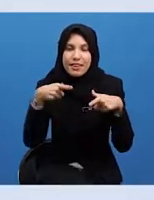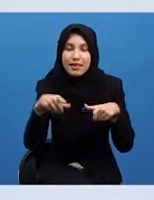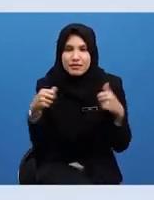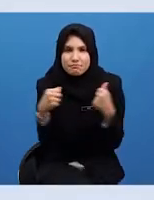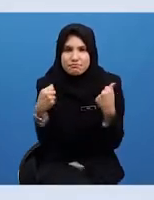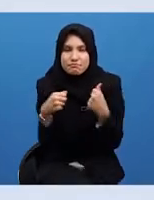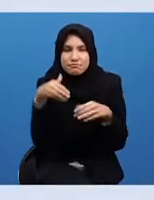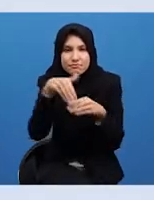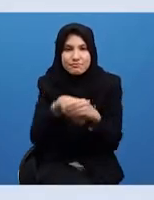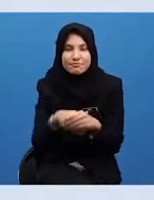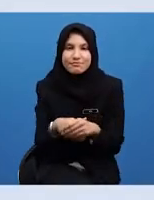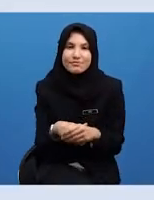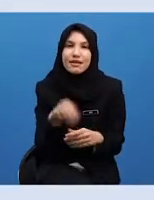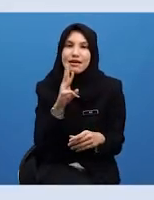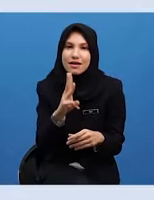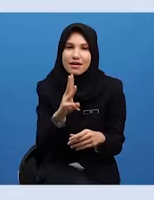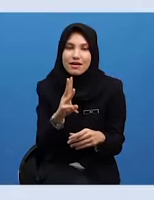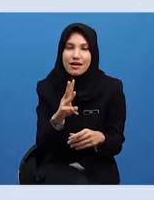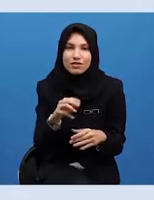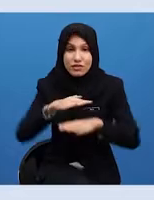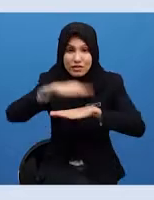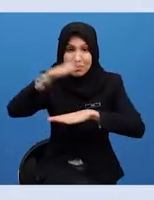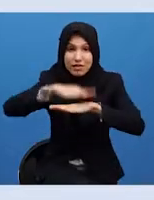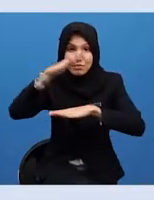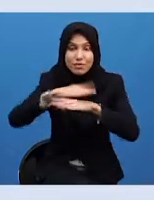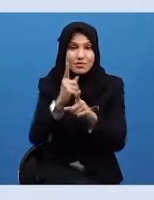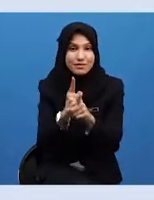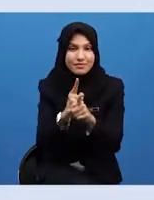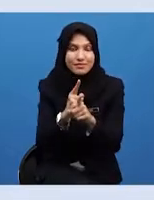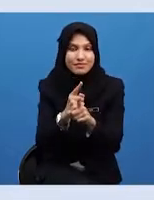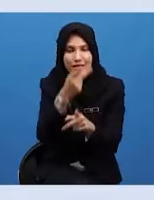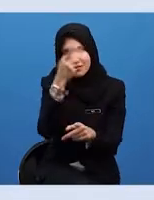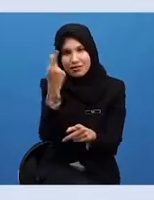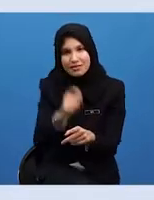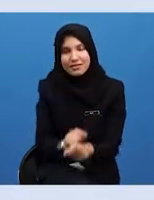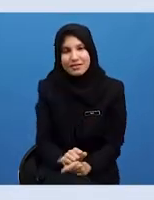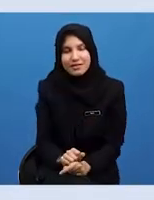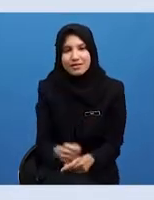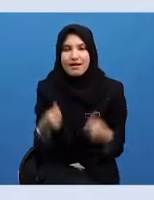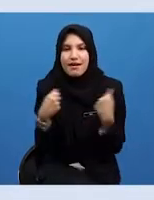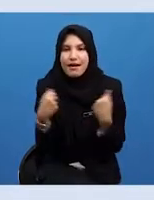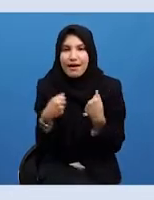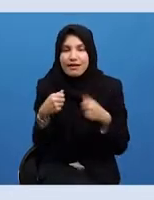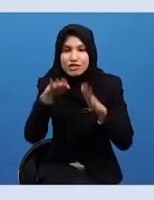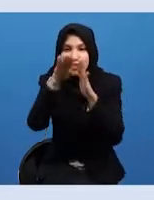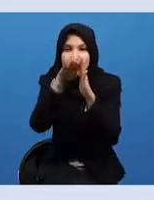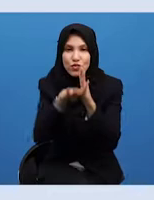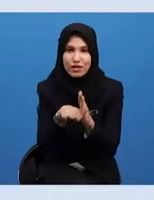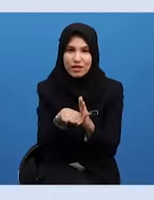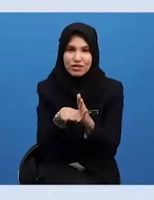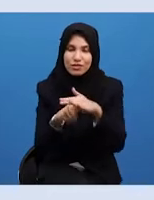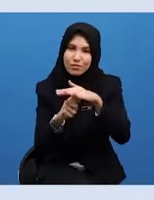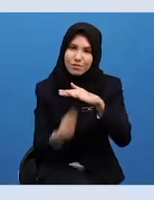air, ais itu terapung. Betul tak? Ini adalah kerana ais adalah kurang tumpat daripada air.